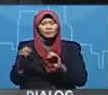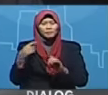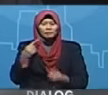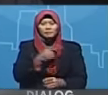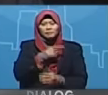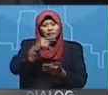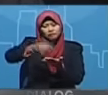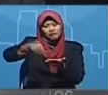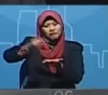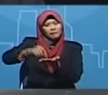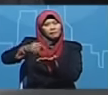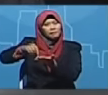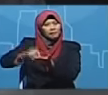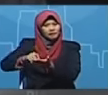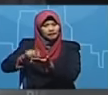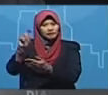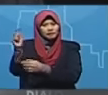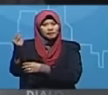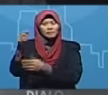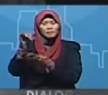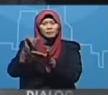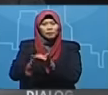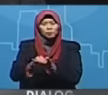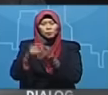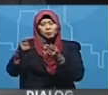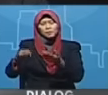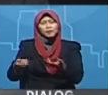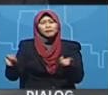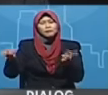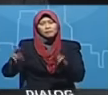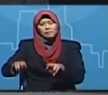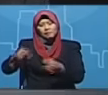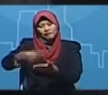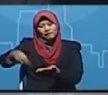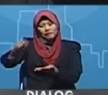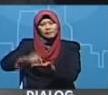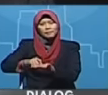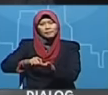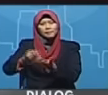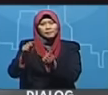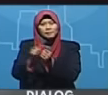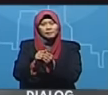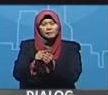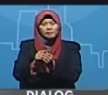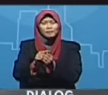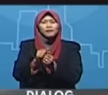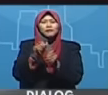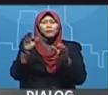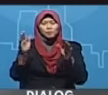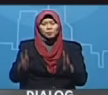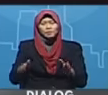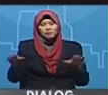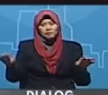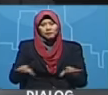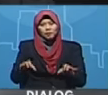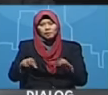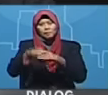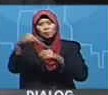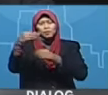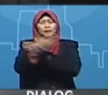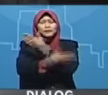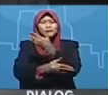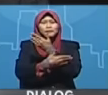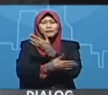tangan saja. Sebenarnya itulah ikatan di antara syarikat dan juga jemaah yang akan melaksanakan ataupun pelancong ke luar negara